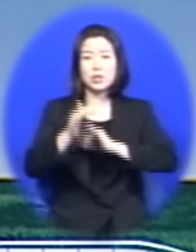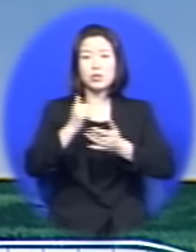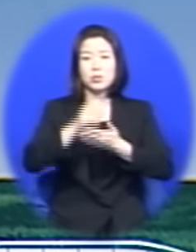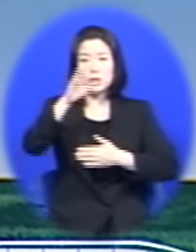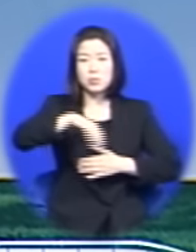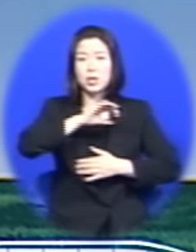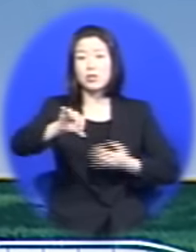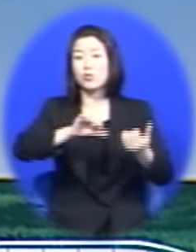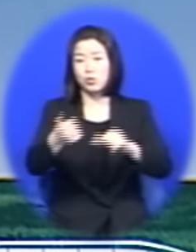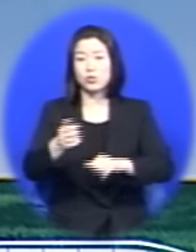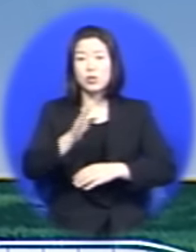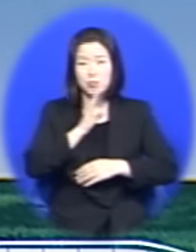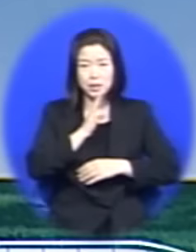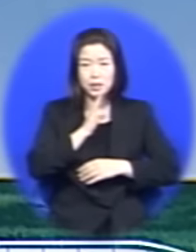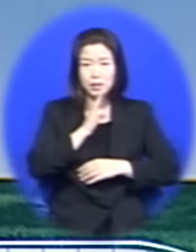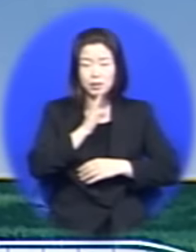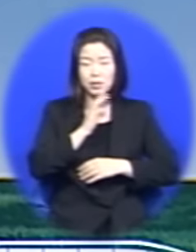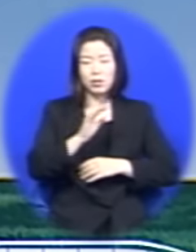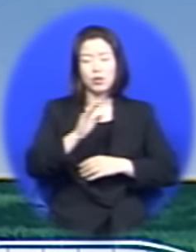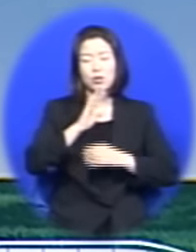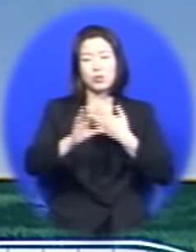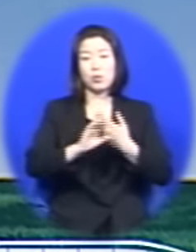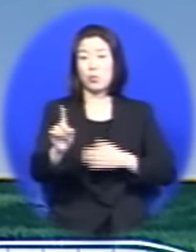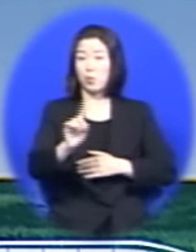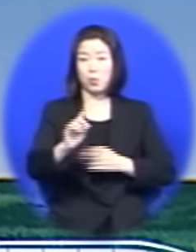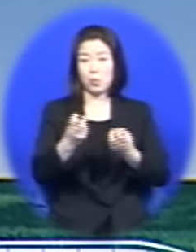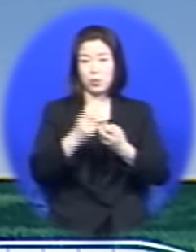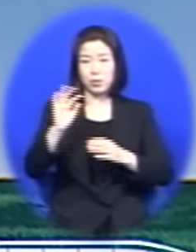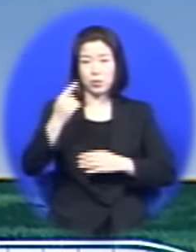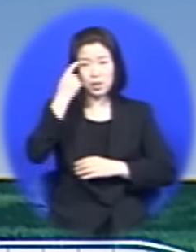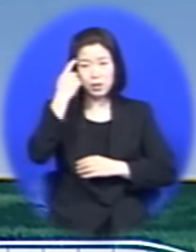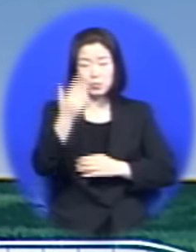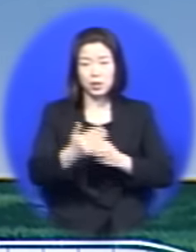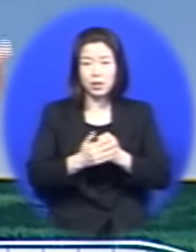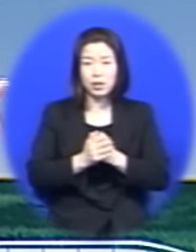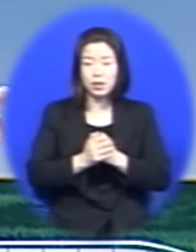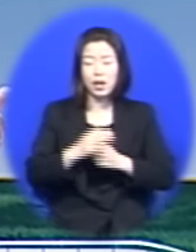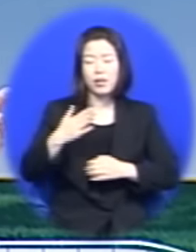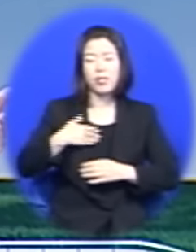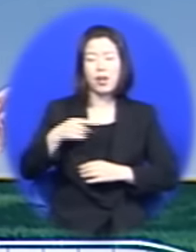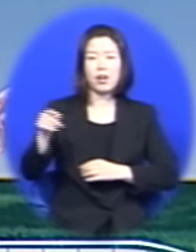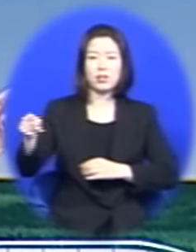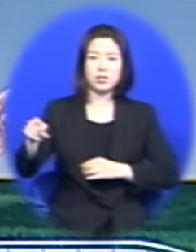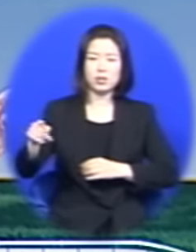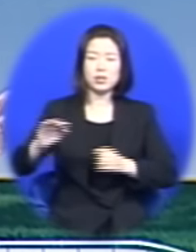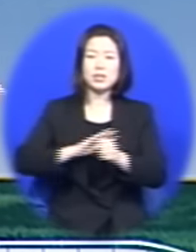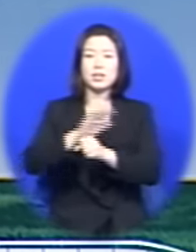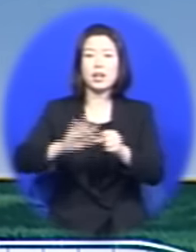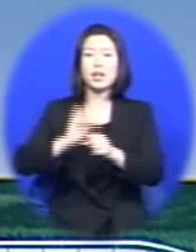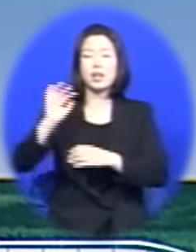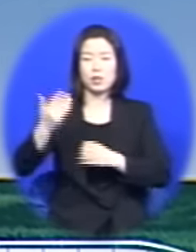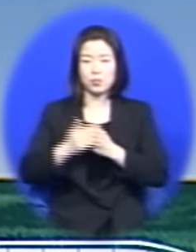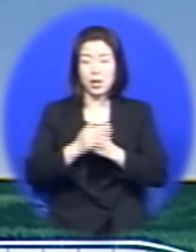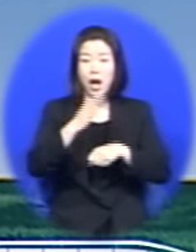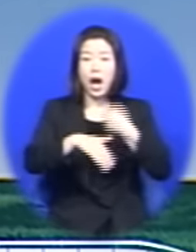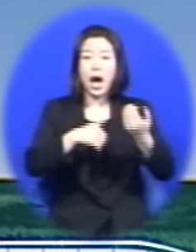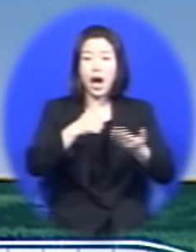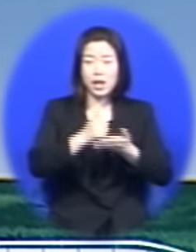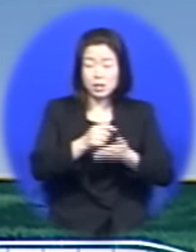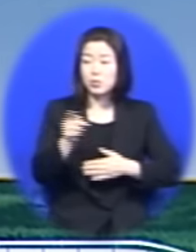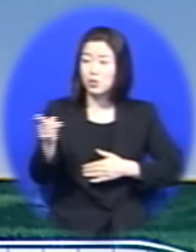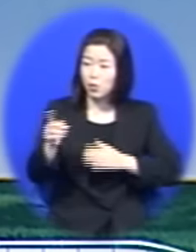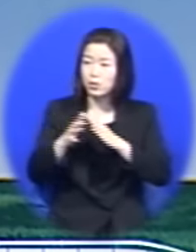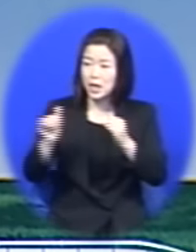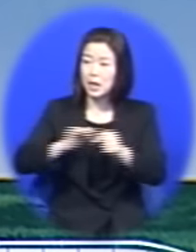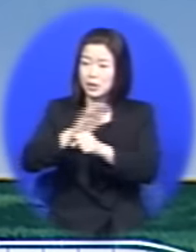죽으셨대요. 그럼 어떻게 해요? 내가 그를 사랑하는 거죠. 하나님이 그를